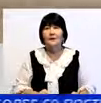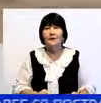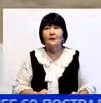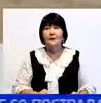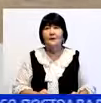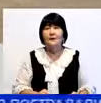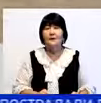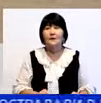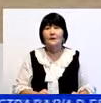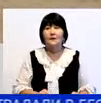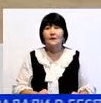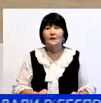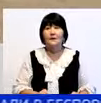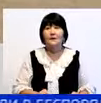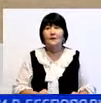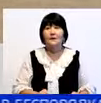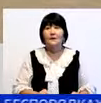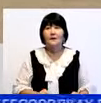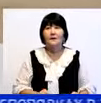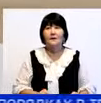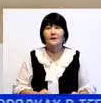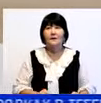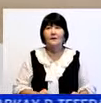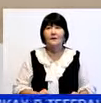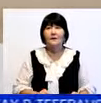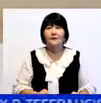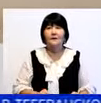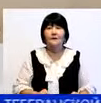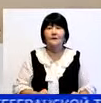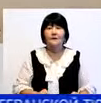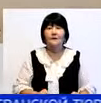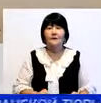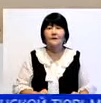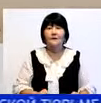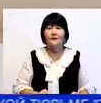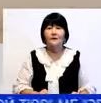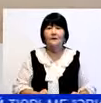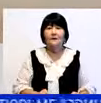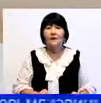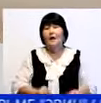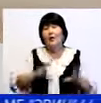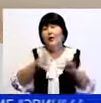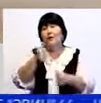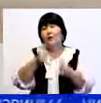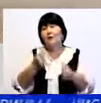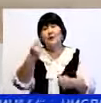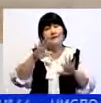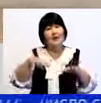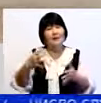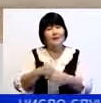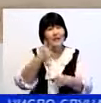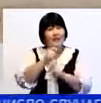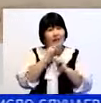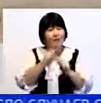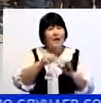Көкпарды жаңа қорған командасының Сәдуақас Данияр басып алды. По итогам турнира первое место и главный